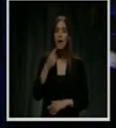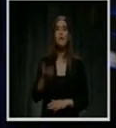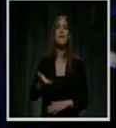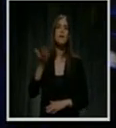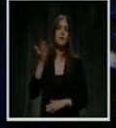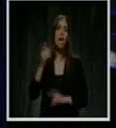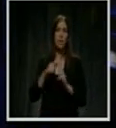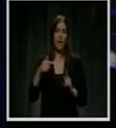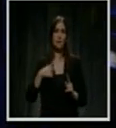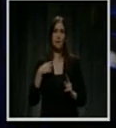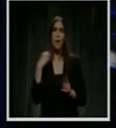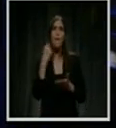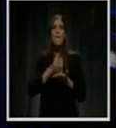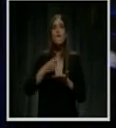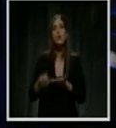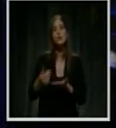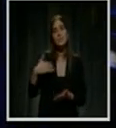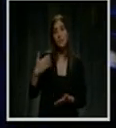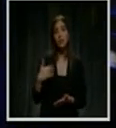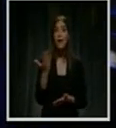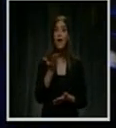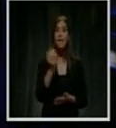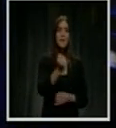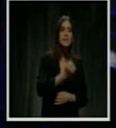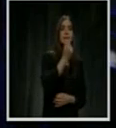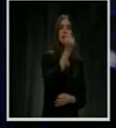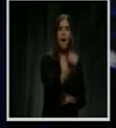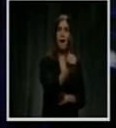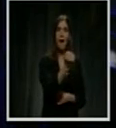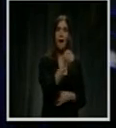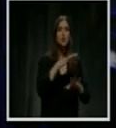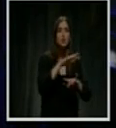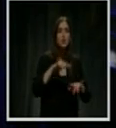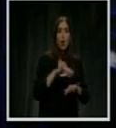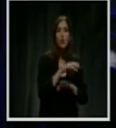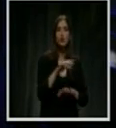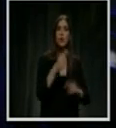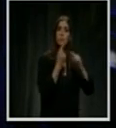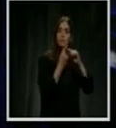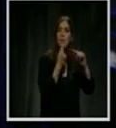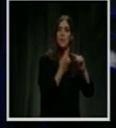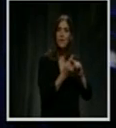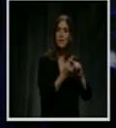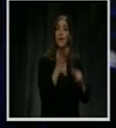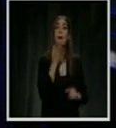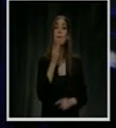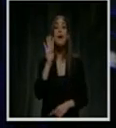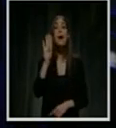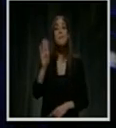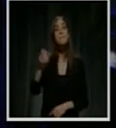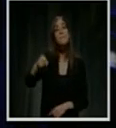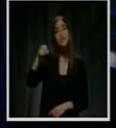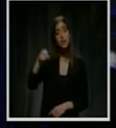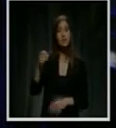tfal tagħna, fl-oqsma tas-saħħa, f'aktar benefiċċji soċjali meta jiġi l-budget illi ġej f'Ottubru li ġej, fil-li nkomplu